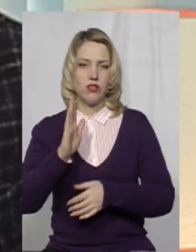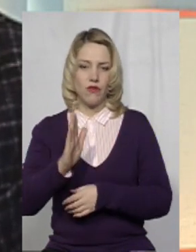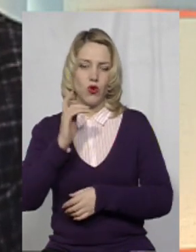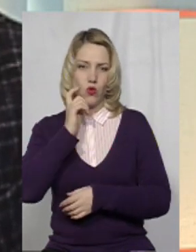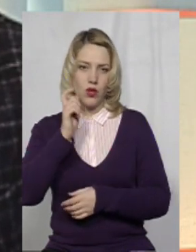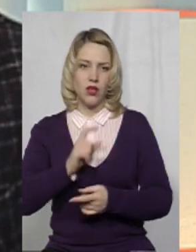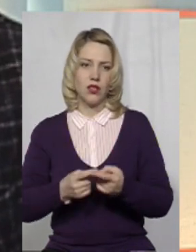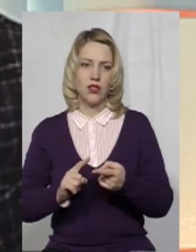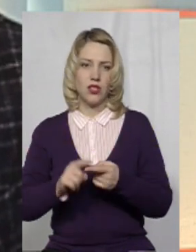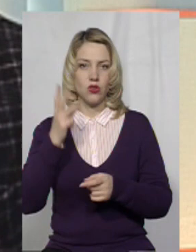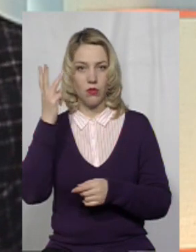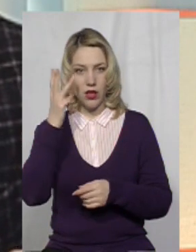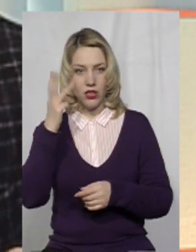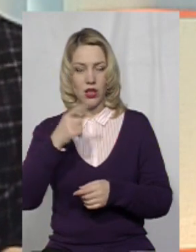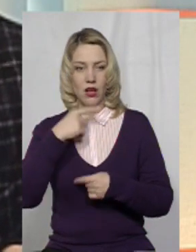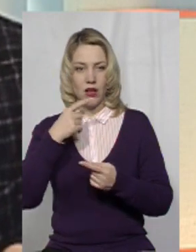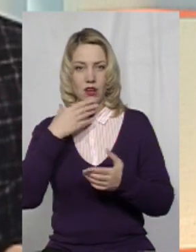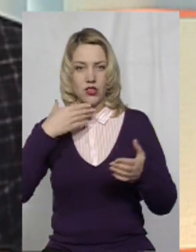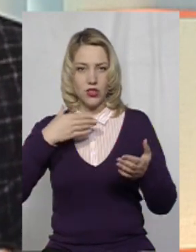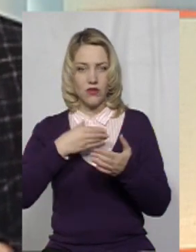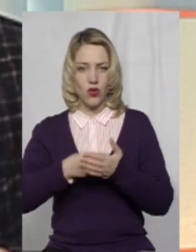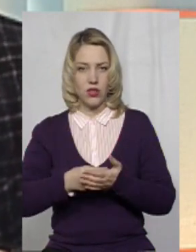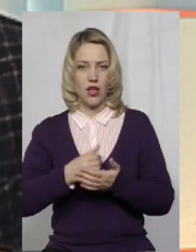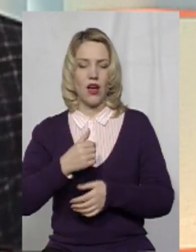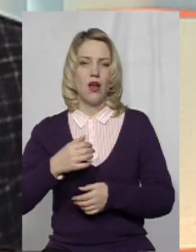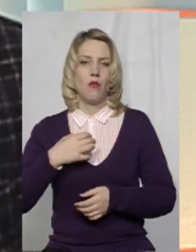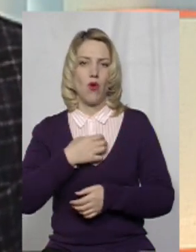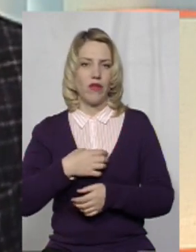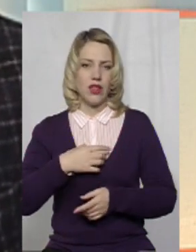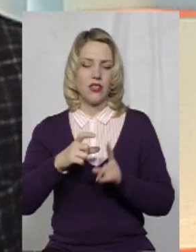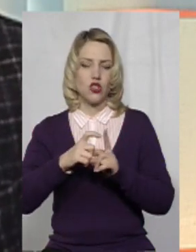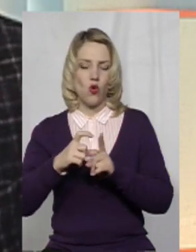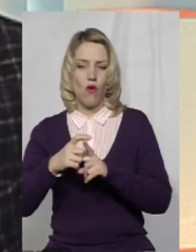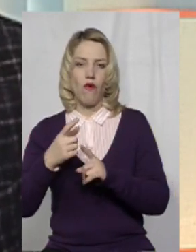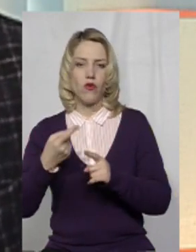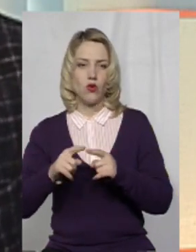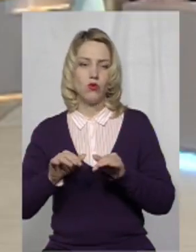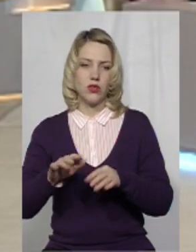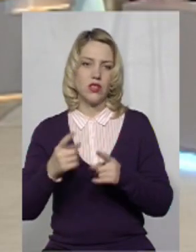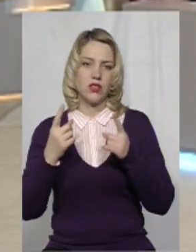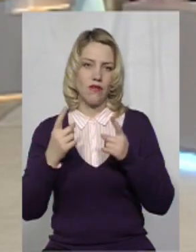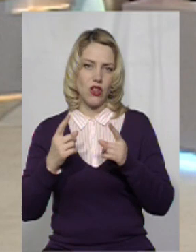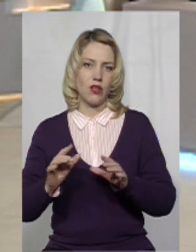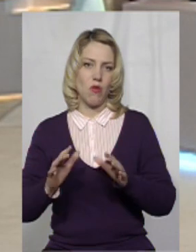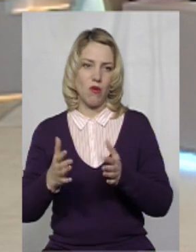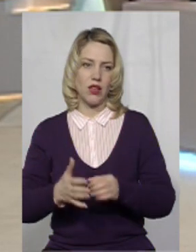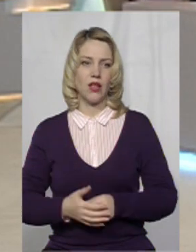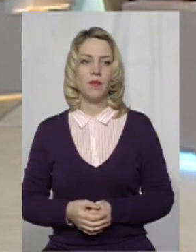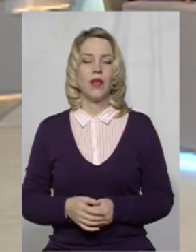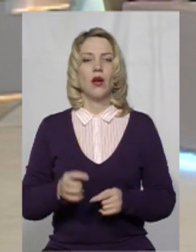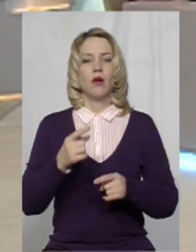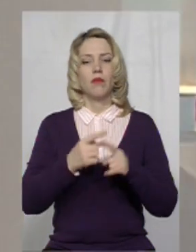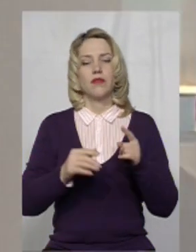Україні. І те, що Хмельниччина сьогодні каже своє провідне слово у цьому процесі, це дуже великий момент.